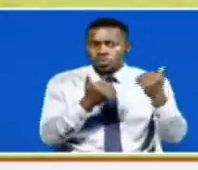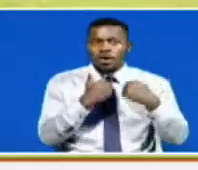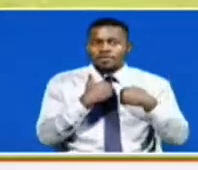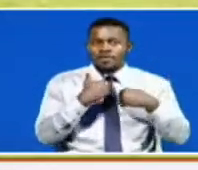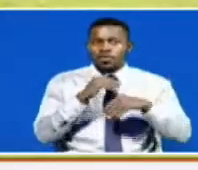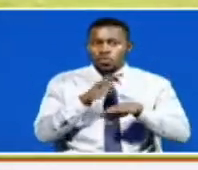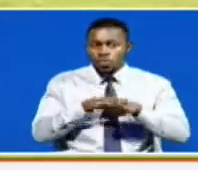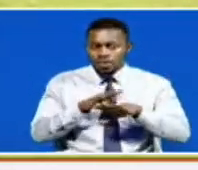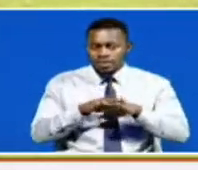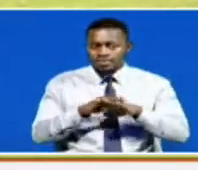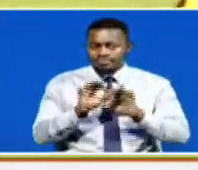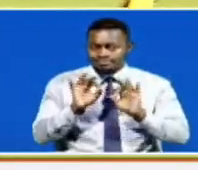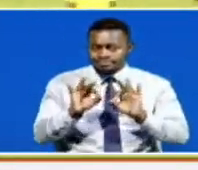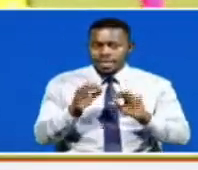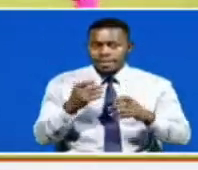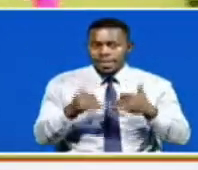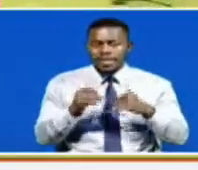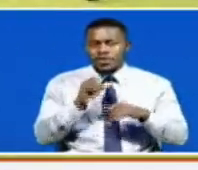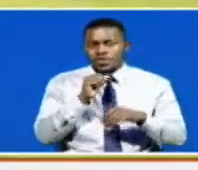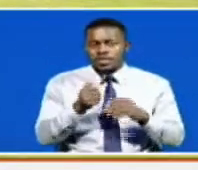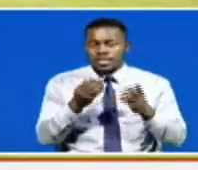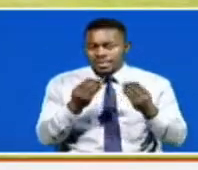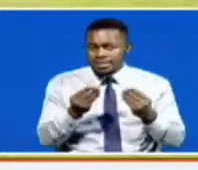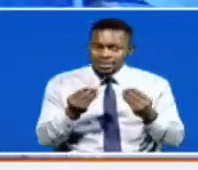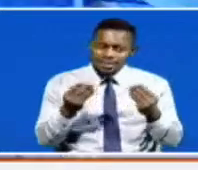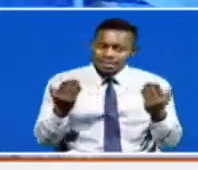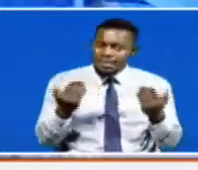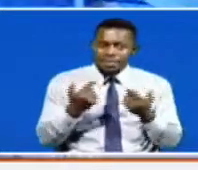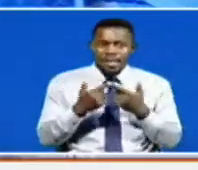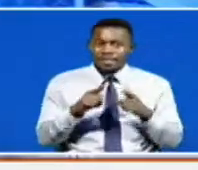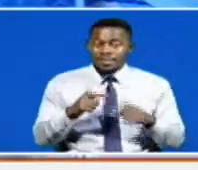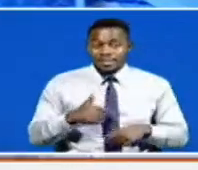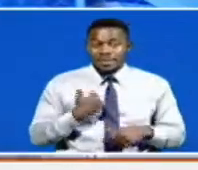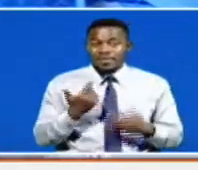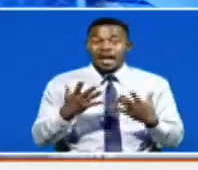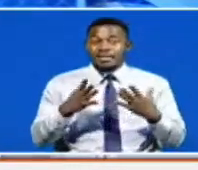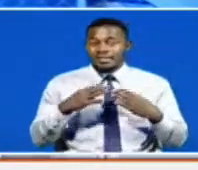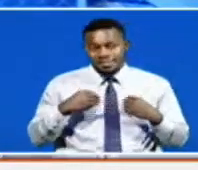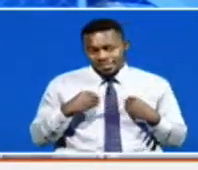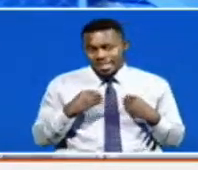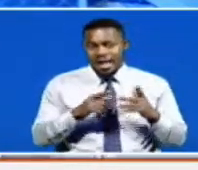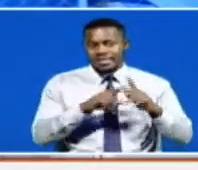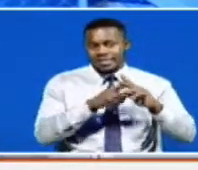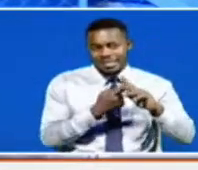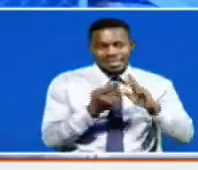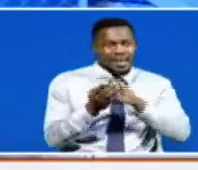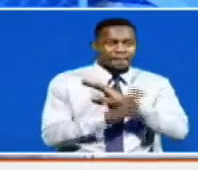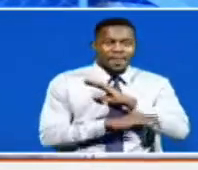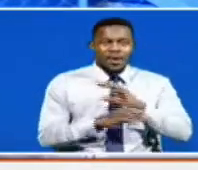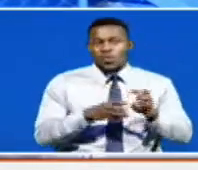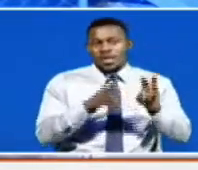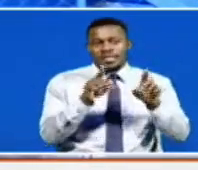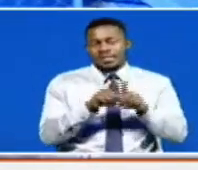tutacheza ugenini. So sio rahisi na nimekubali kwamba sijaanza vyema. Sijakuwa na mchezo